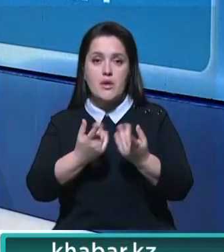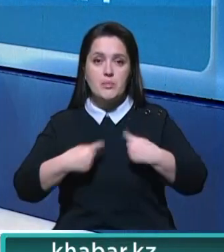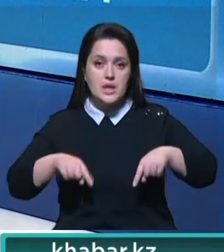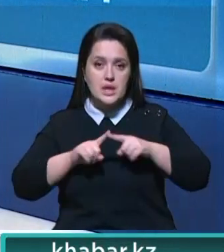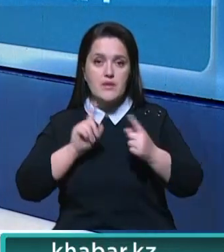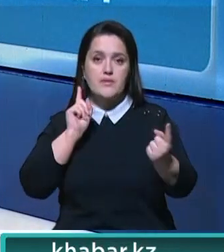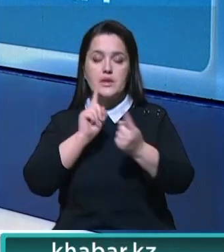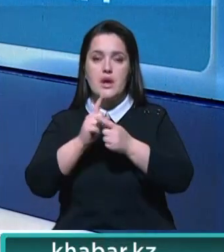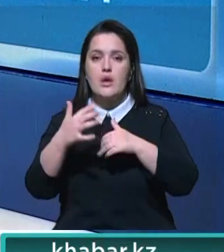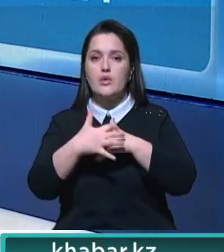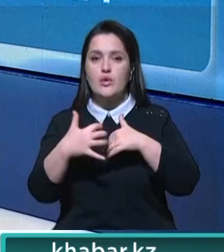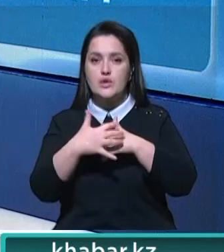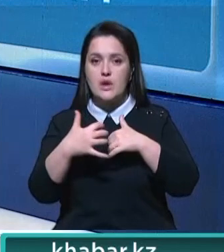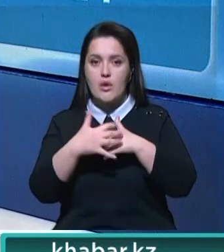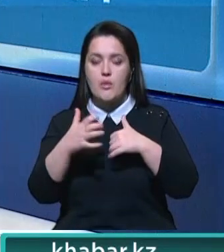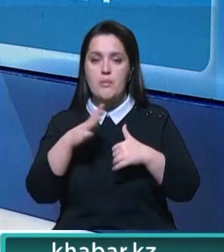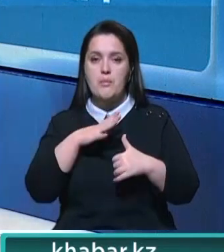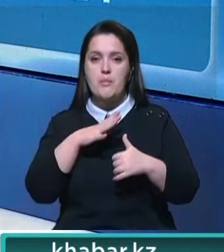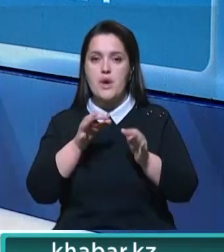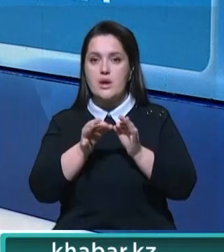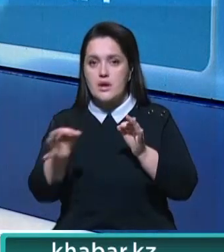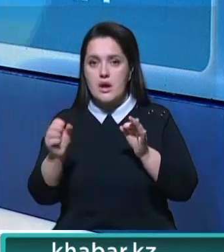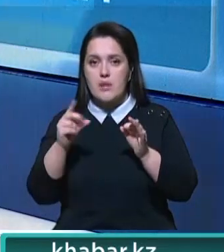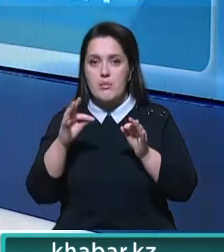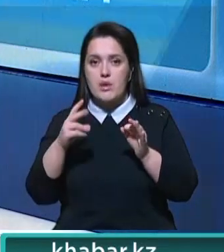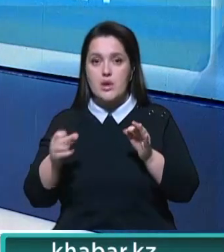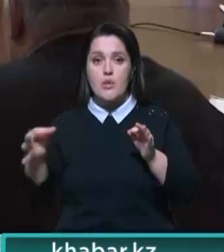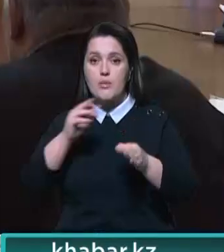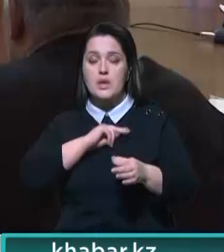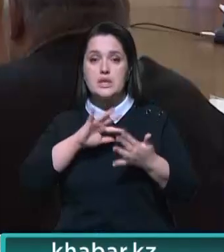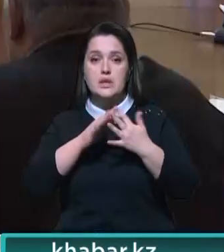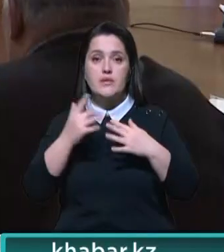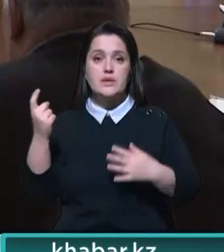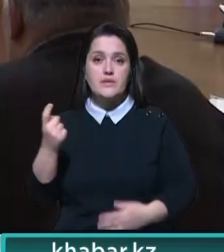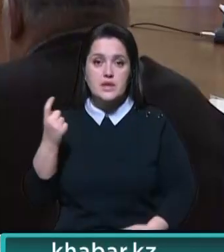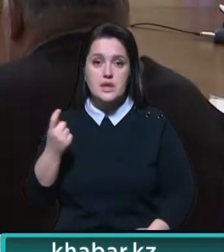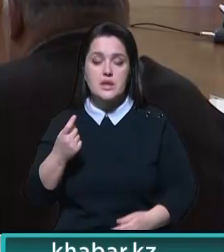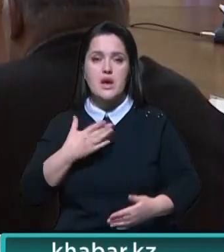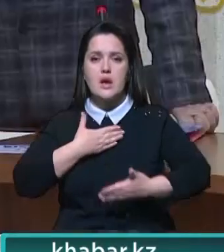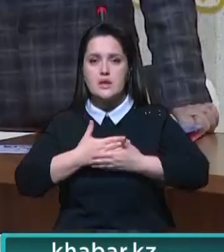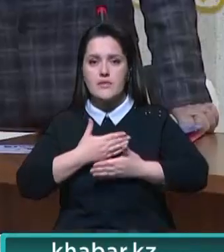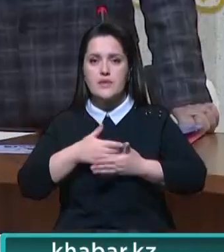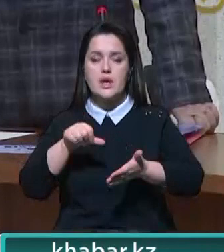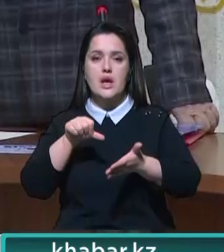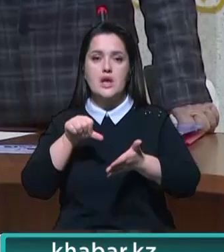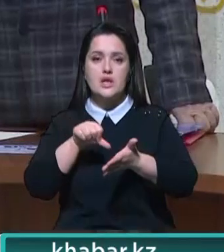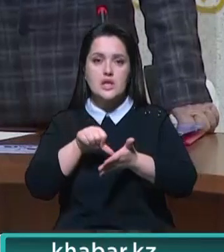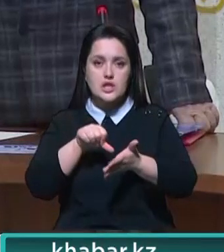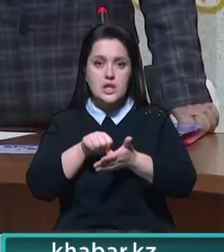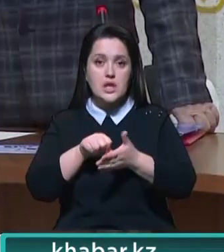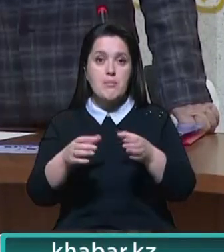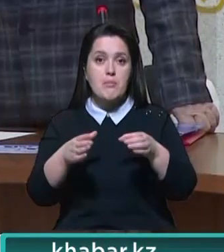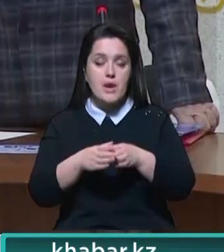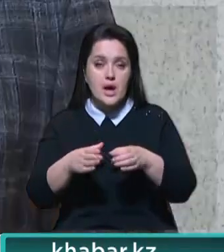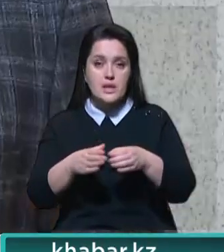политического объединения встретились с жителями Кокшетау и районов Акмолинской области. Это работники сферы сельского хозяйства и производства, активисты и